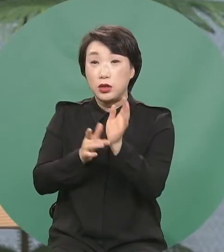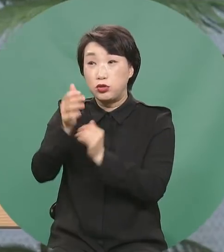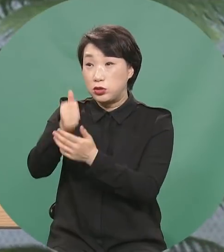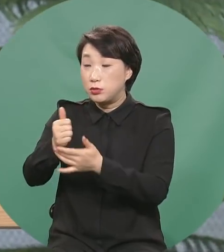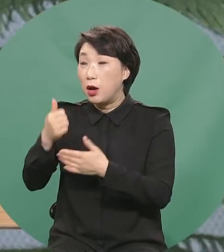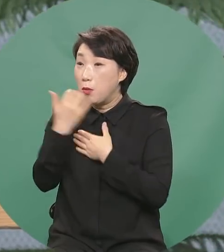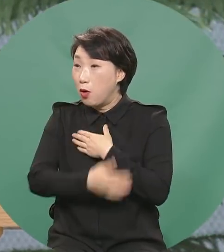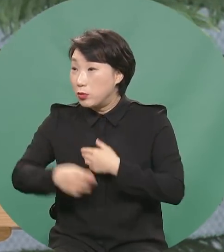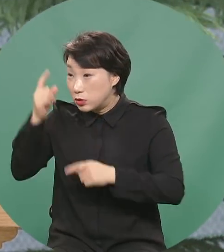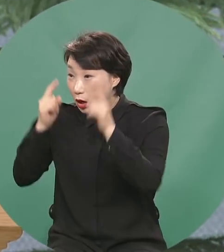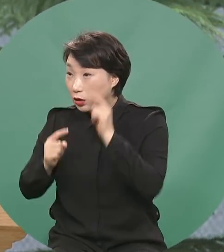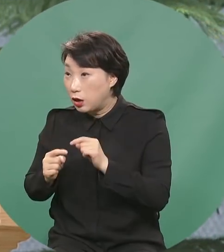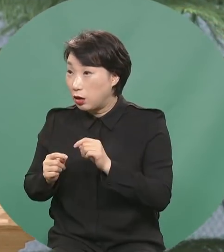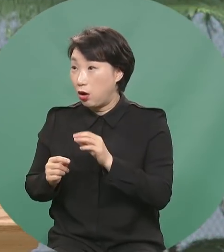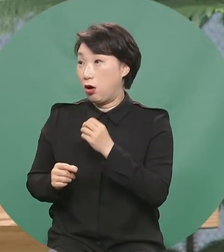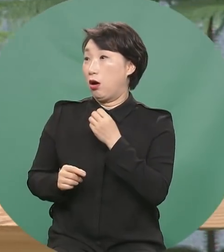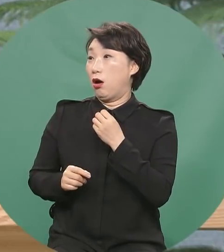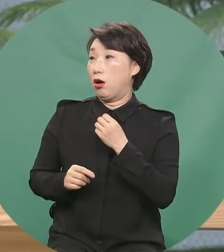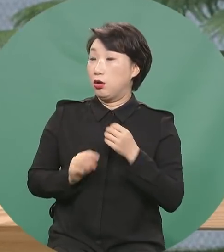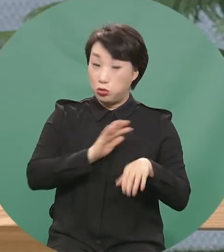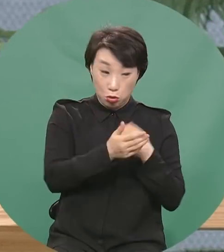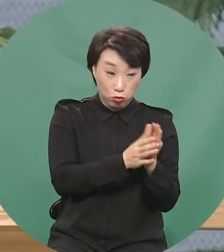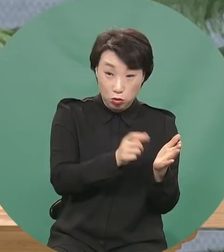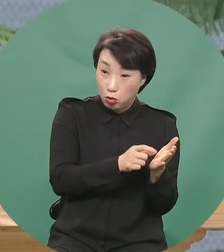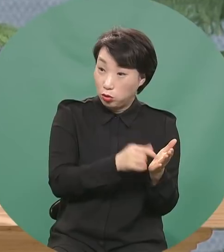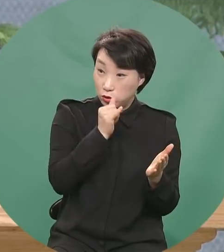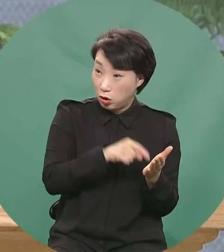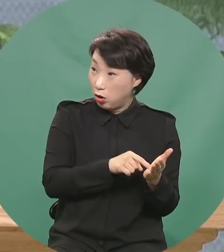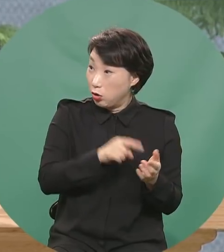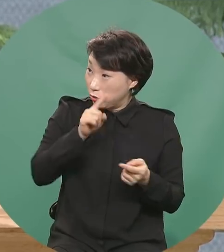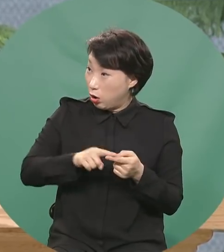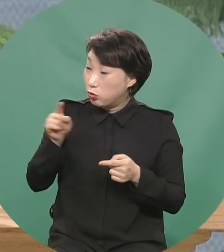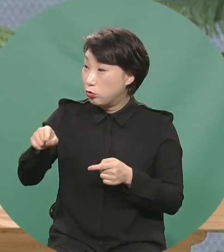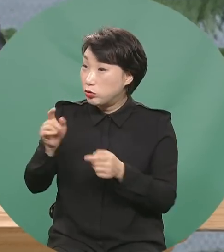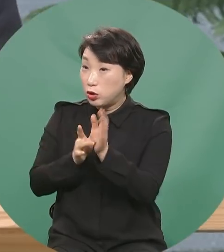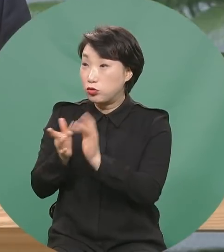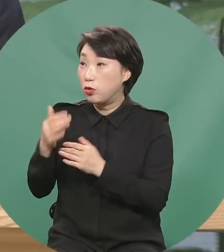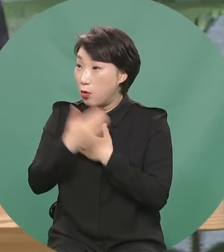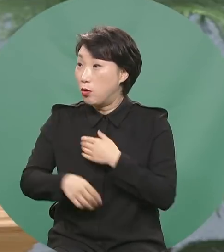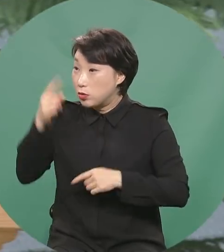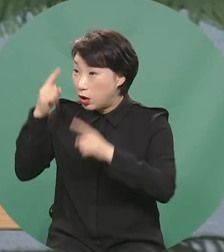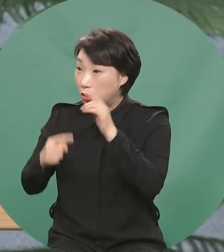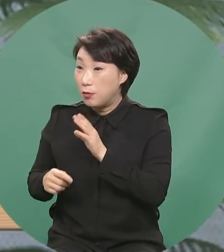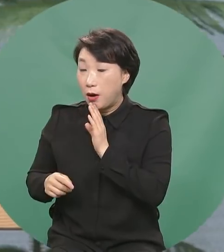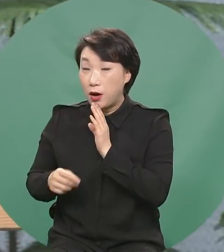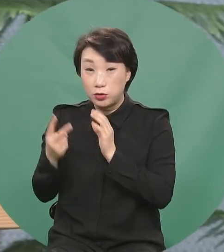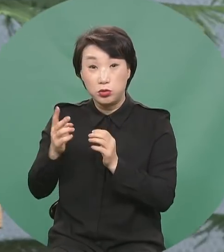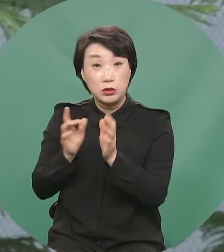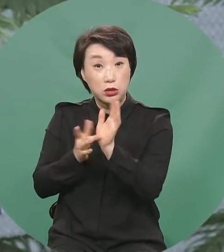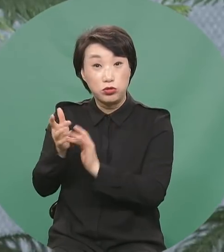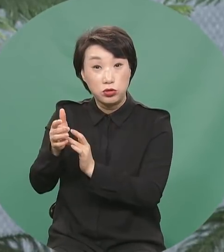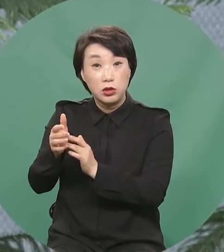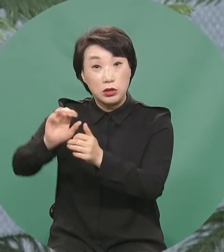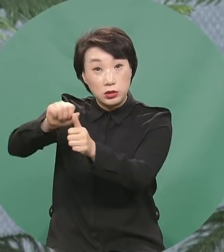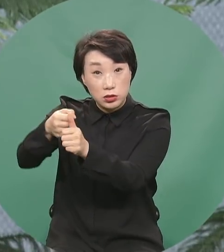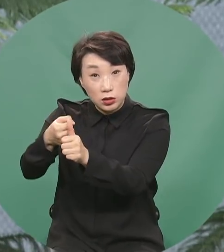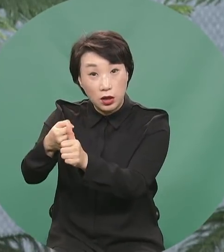예수님이 상하시네, 성경대로 상하시네, 예수님이